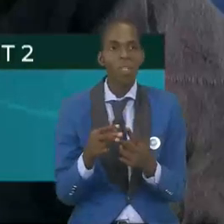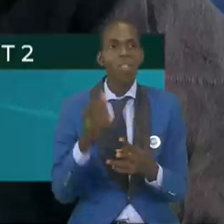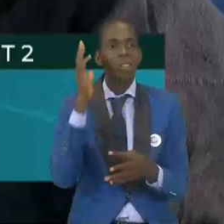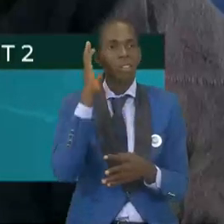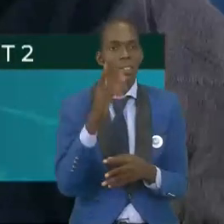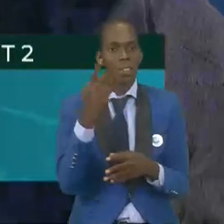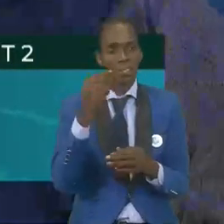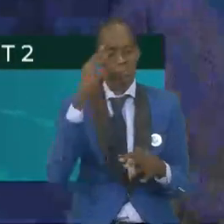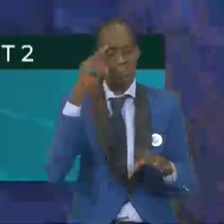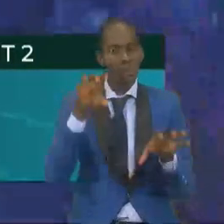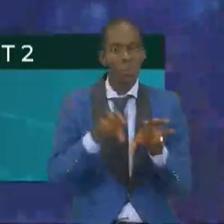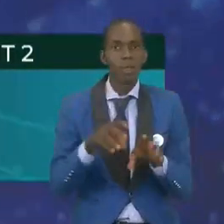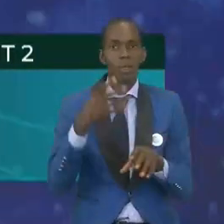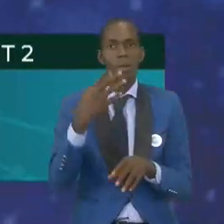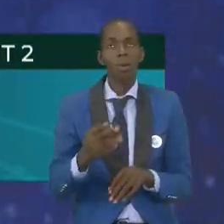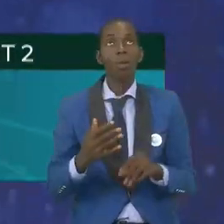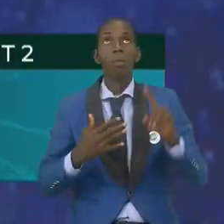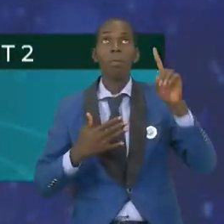Amen.